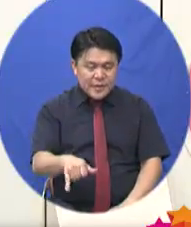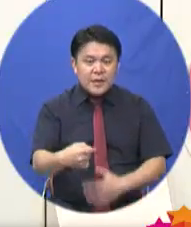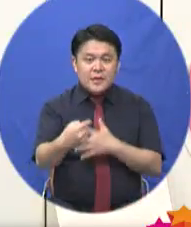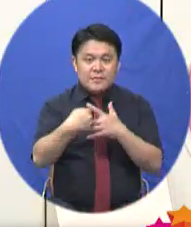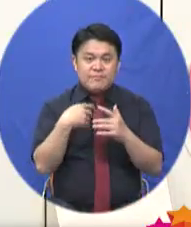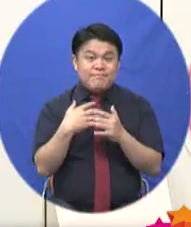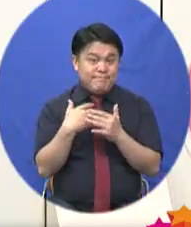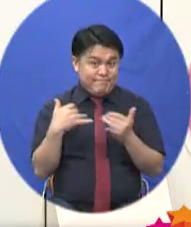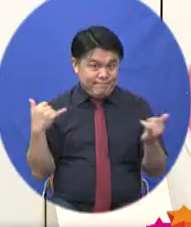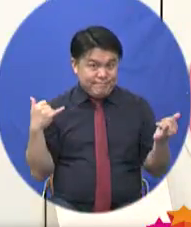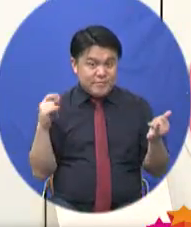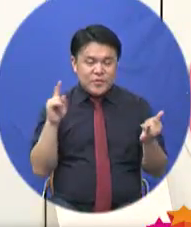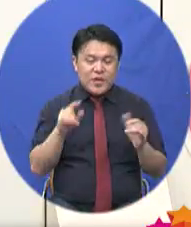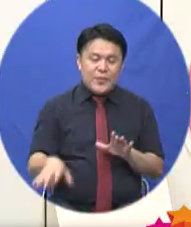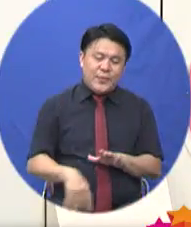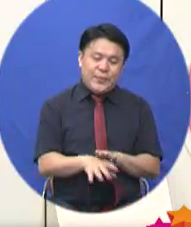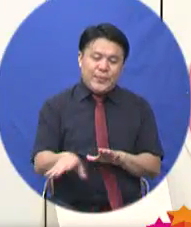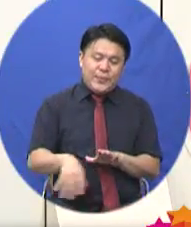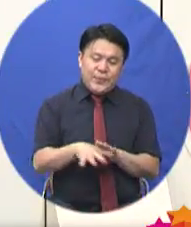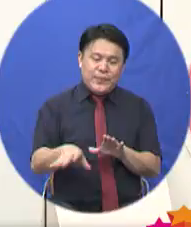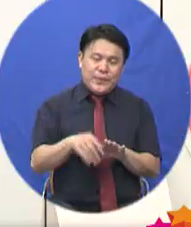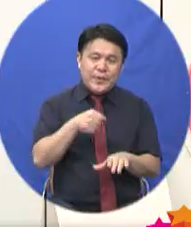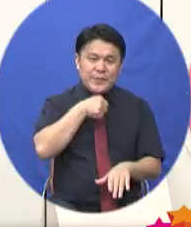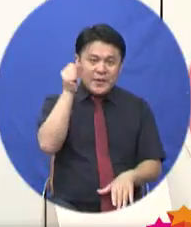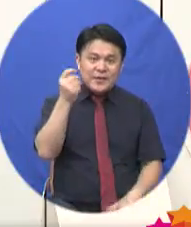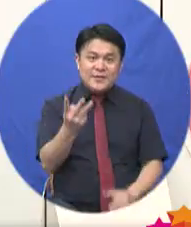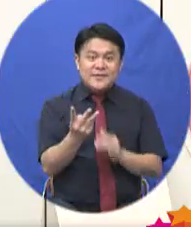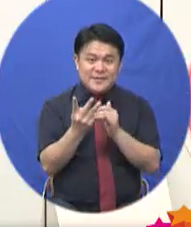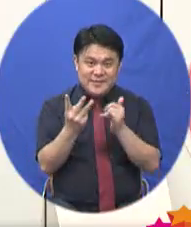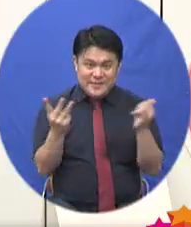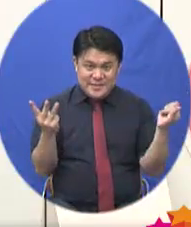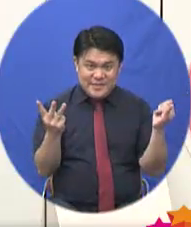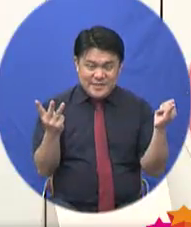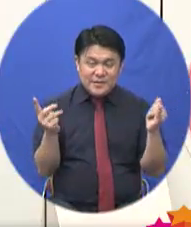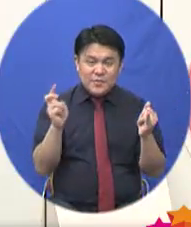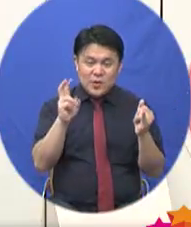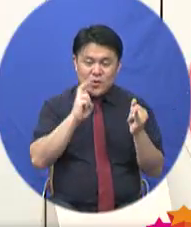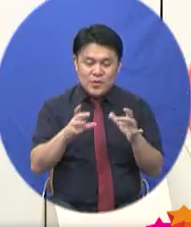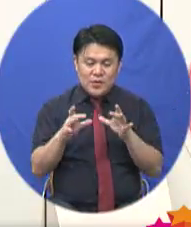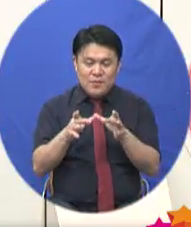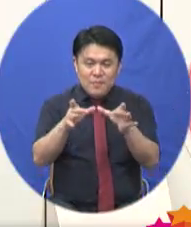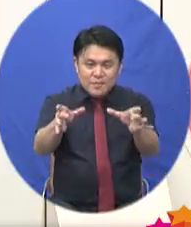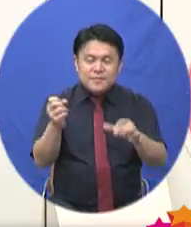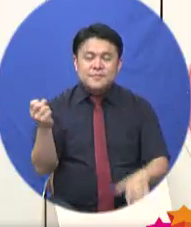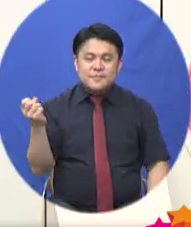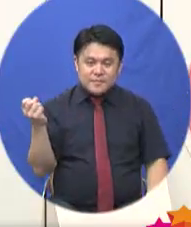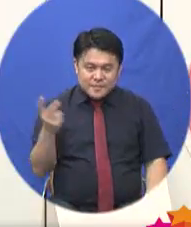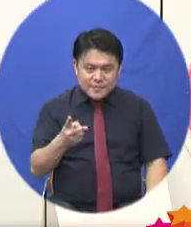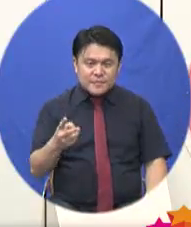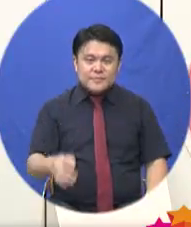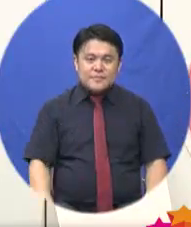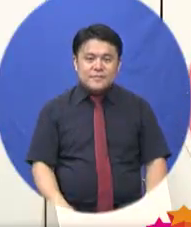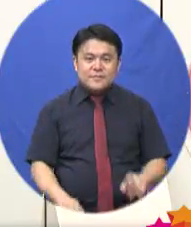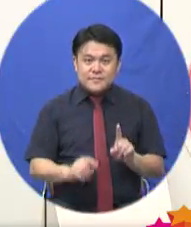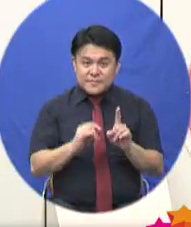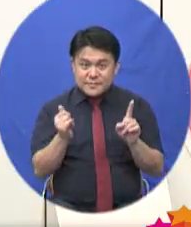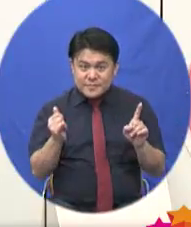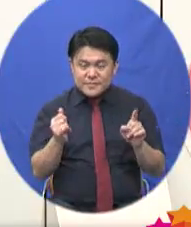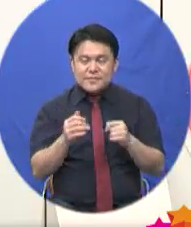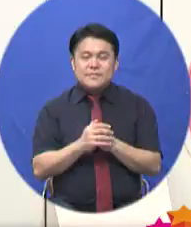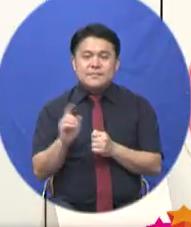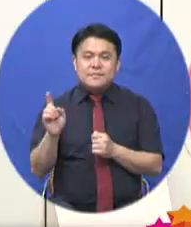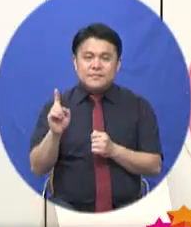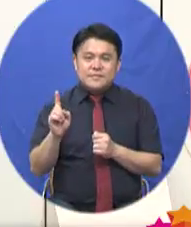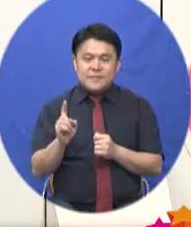정답자 중 추첨을 통해 세 분께는 MC들의 사인 CD 그리고 한 분께는 즉석식품을 보내드리도록